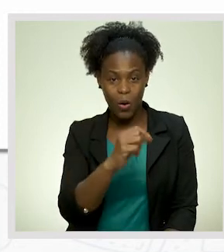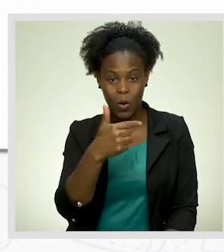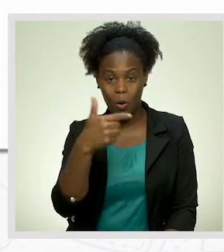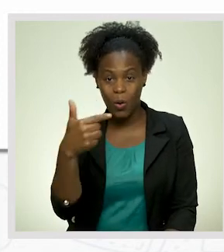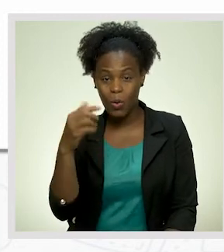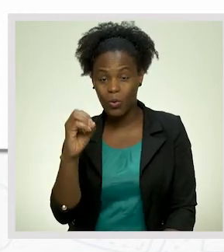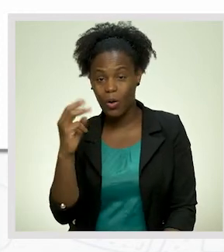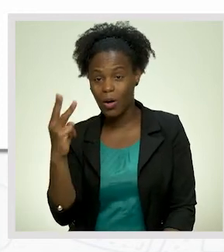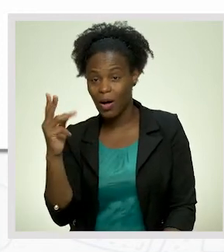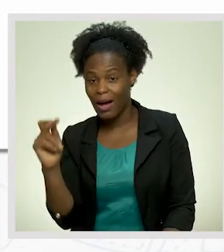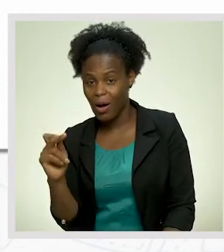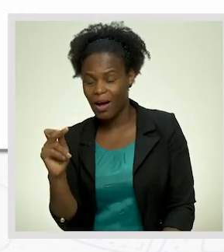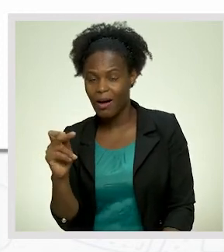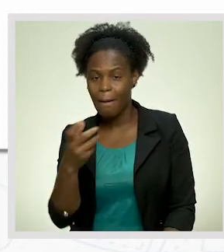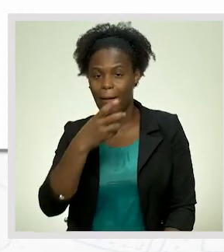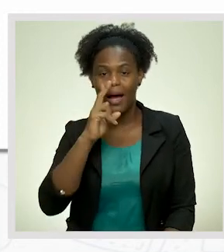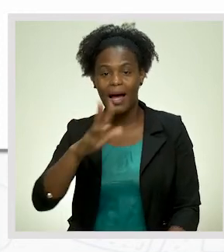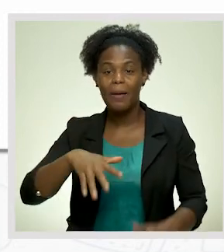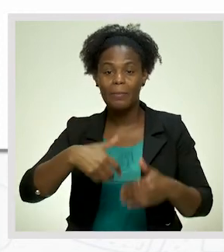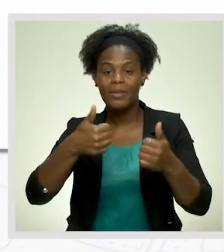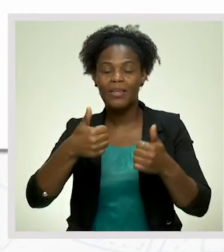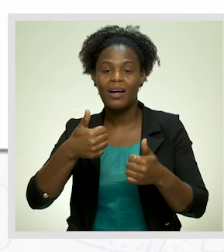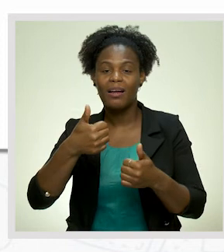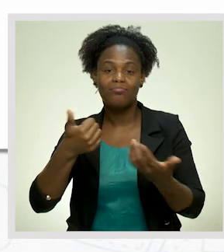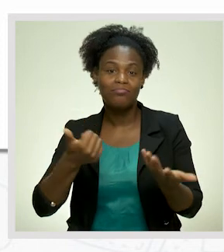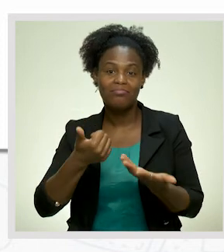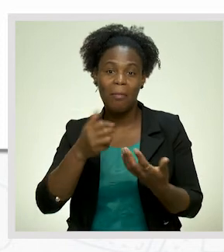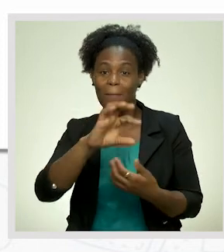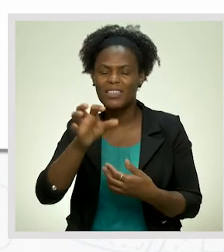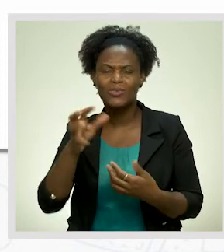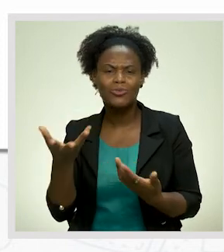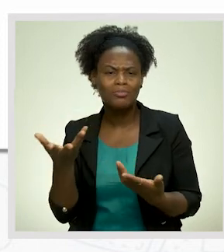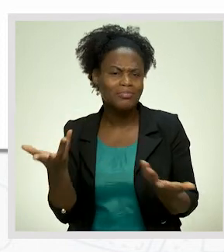Ottawa, c'est la capitale du